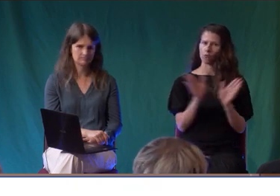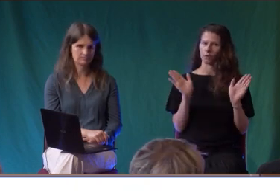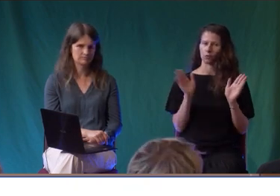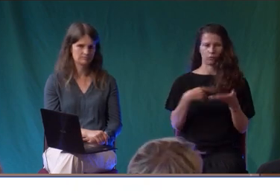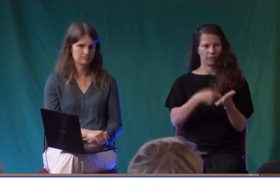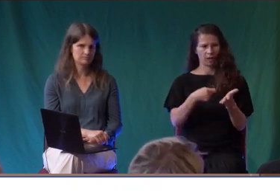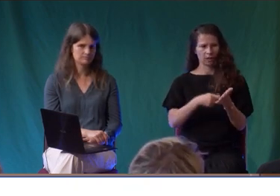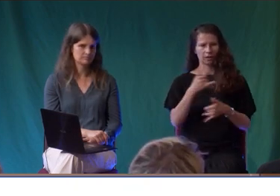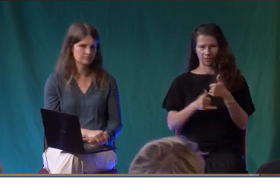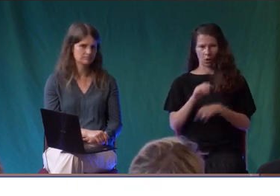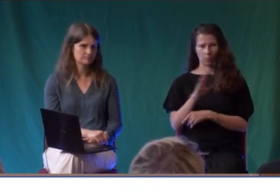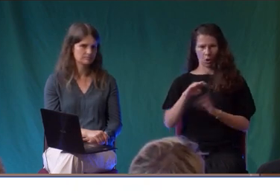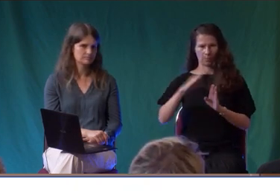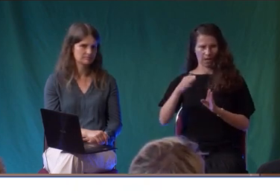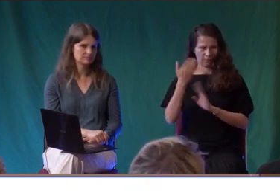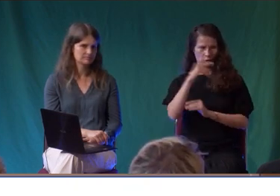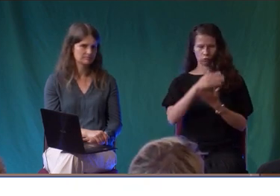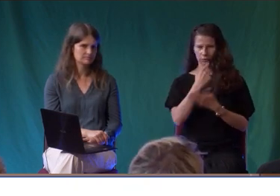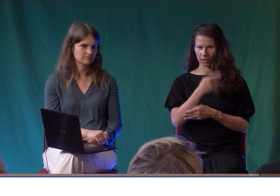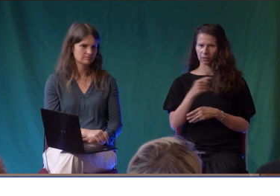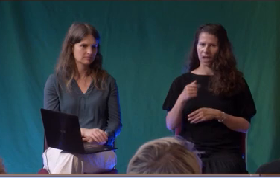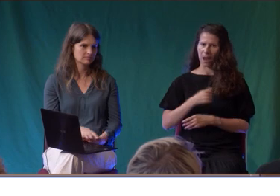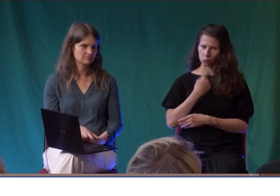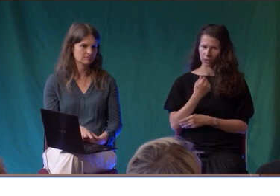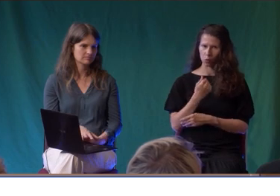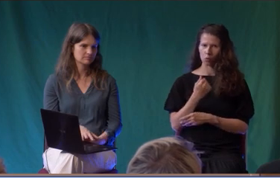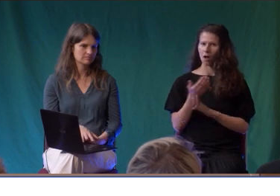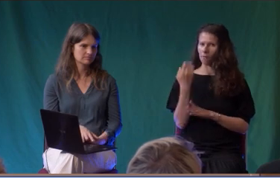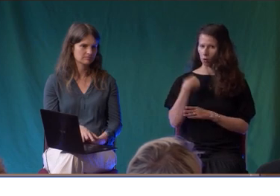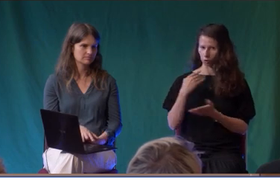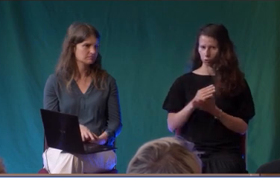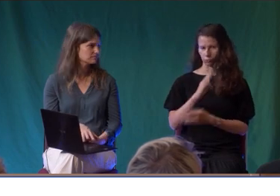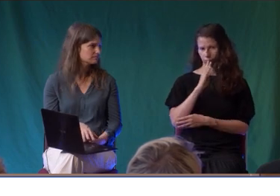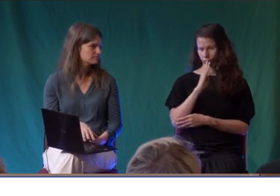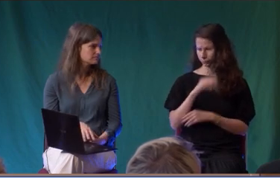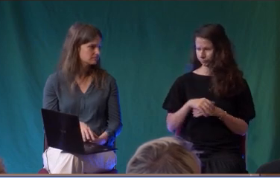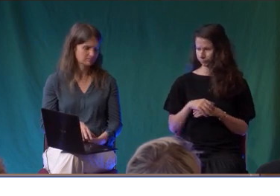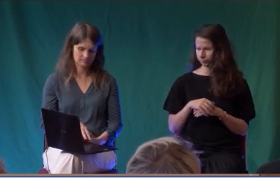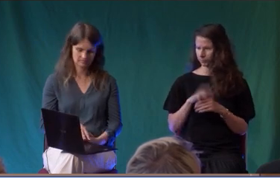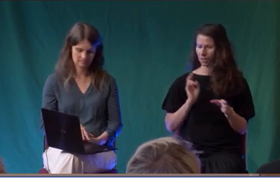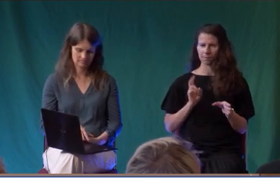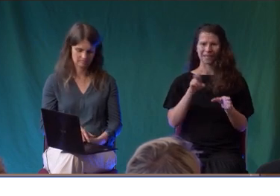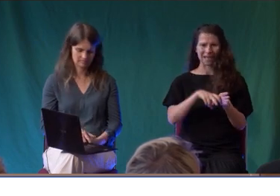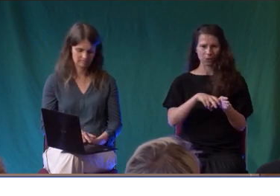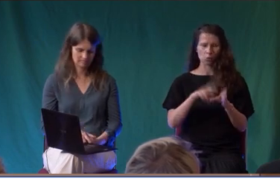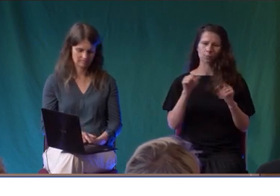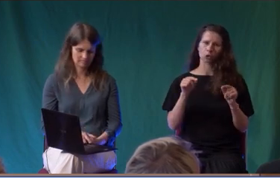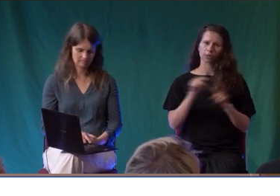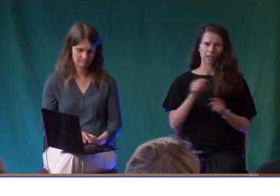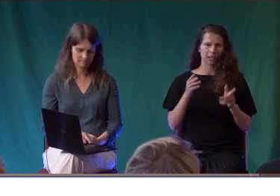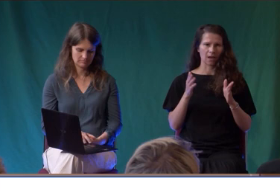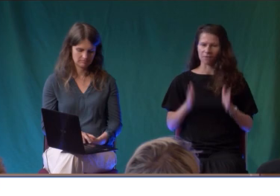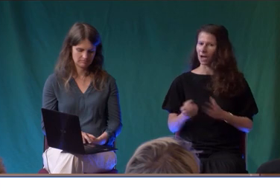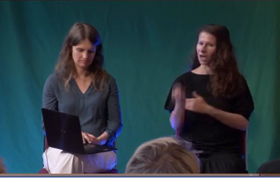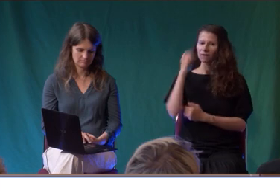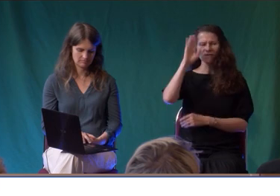hatte auch Frau Blochberger schon genannt Ermutigung habe ich ja auch schon drüber gesprochen Beteiligung meint nicht die Fachkräfte wissen